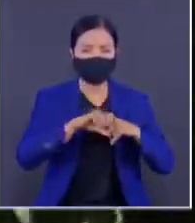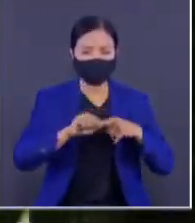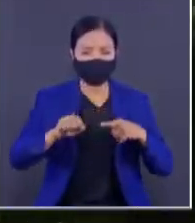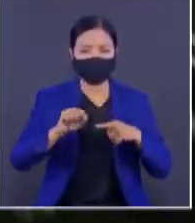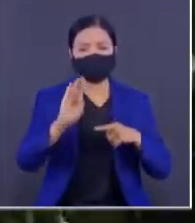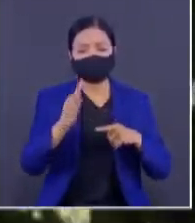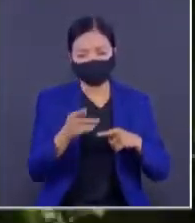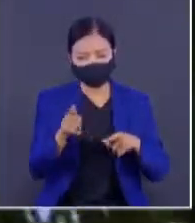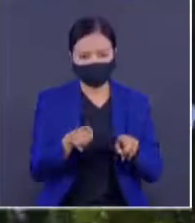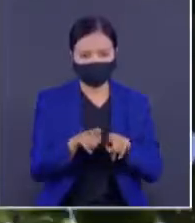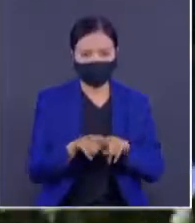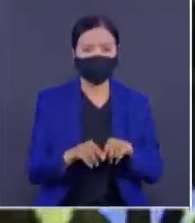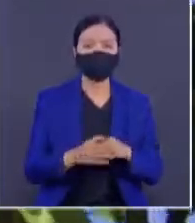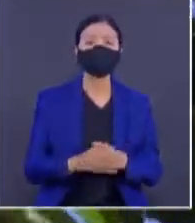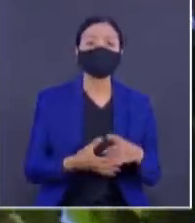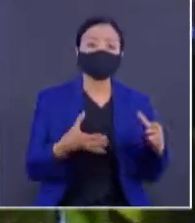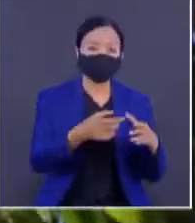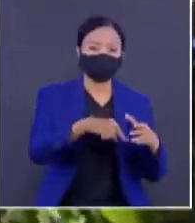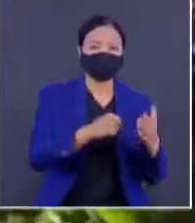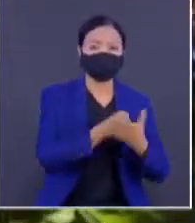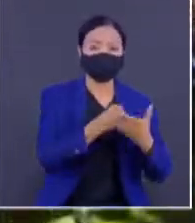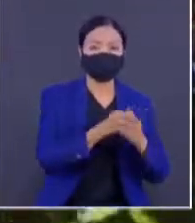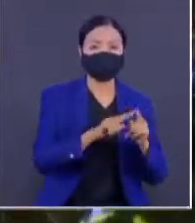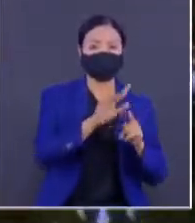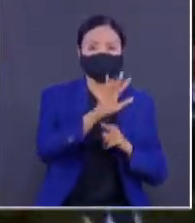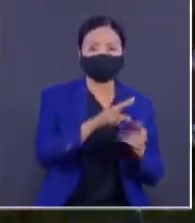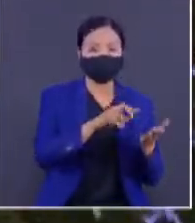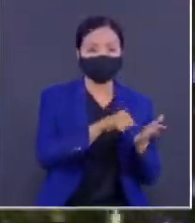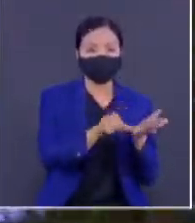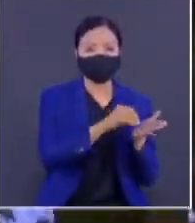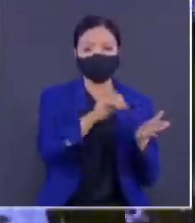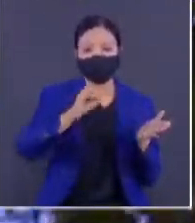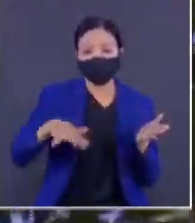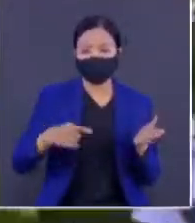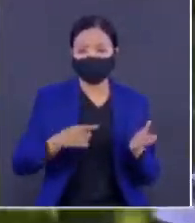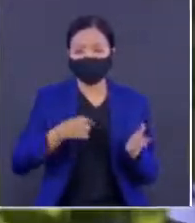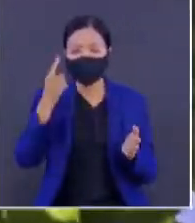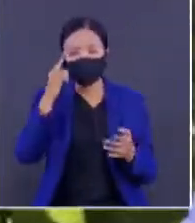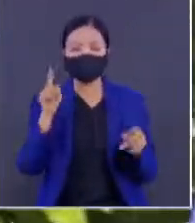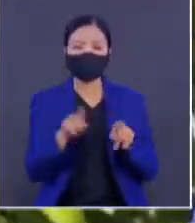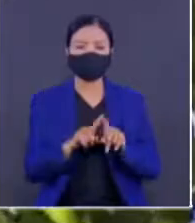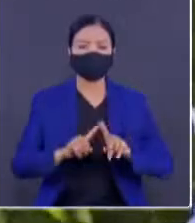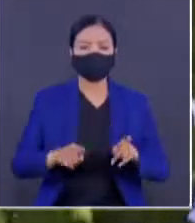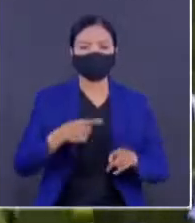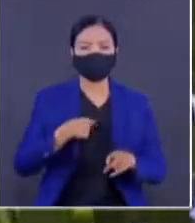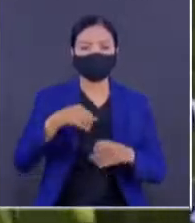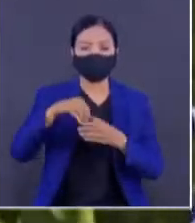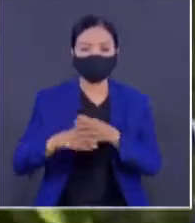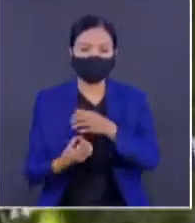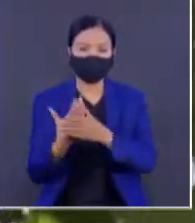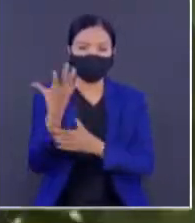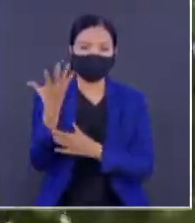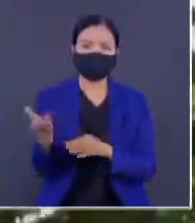แม้ว่าการปลดล็อกพืชกระท่อมออกจากบัญชียาเสพติดส่วนตัวนั้นเห็นด้วยนะครับแต่เขาเองก็จะไม่ปลูกพืชกระท่อมเพิ่